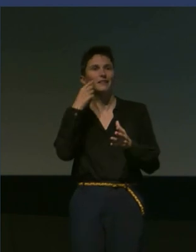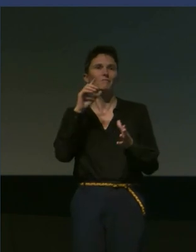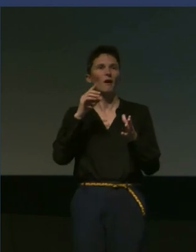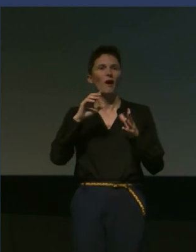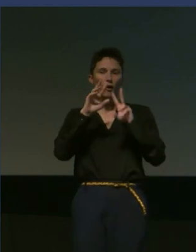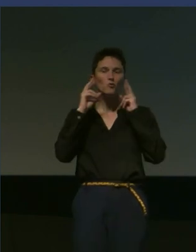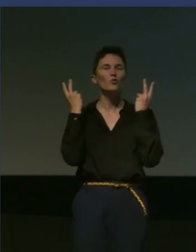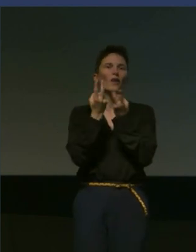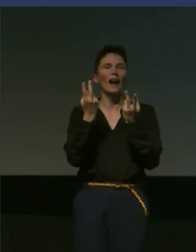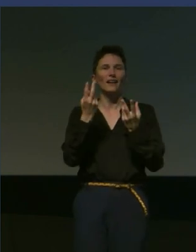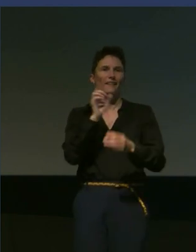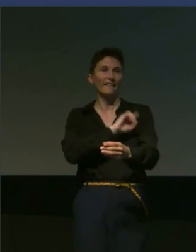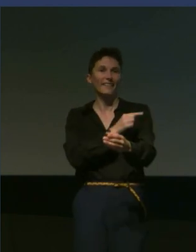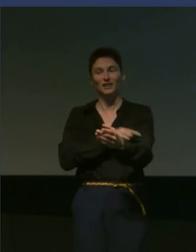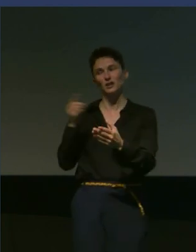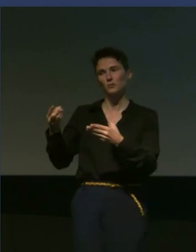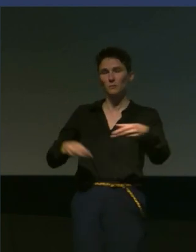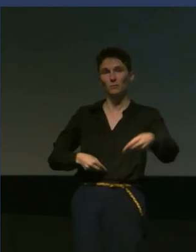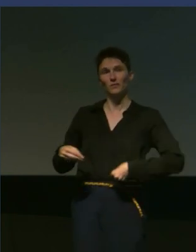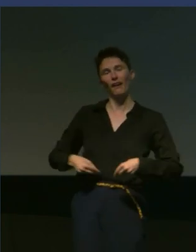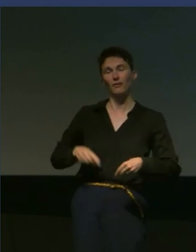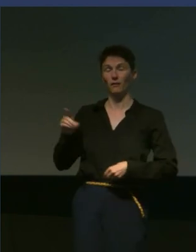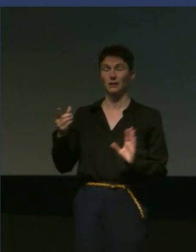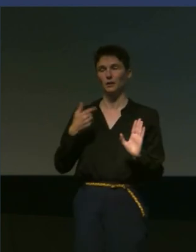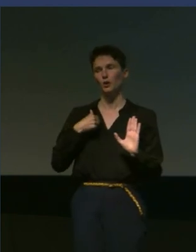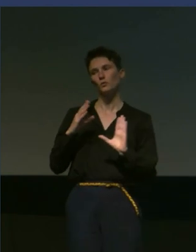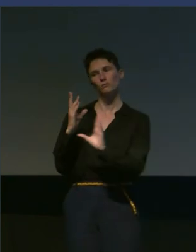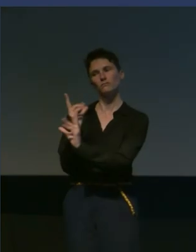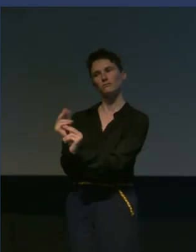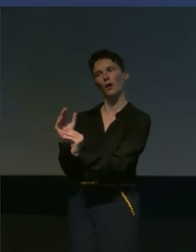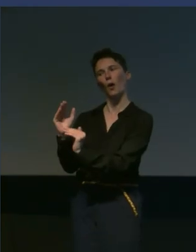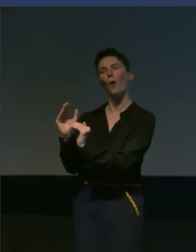mais. Et encore, on est resté poli.